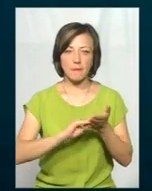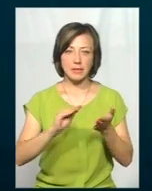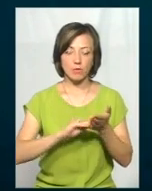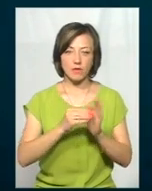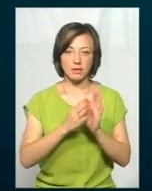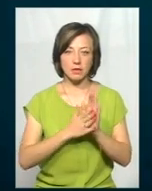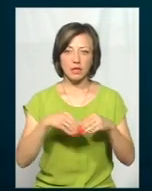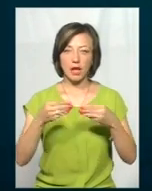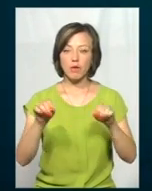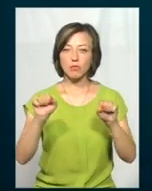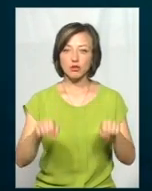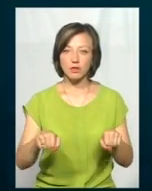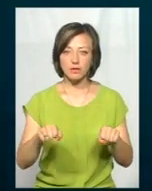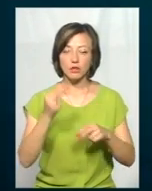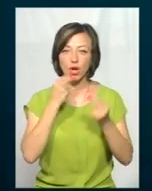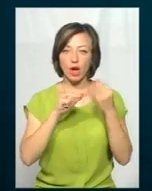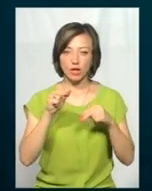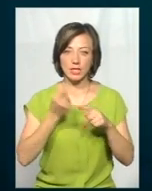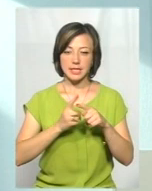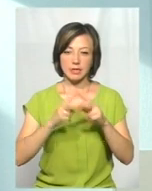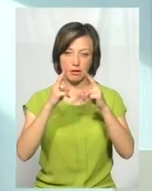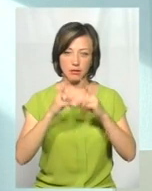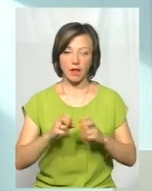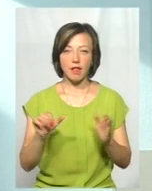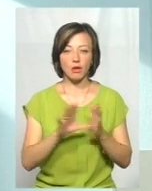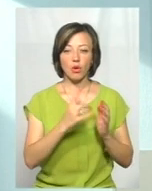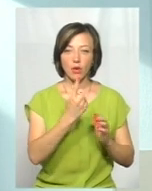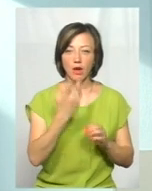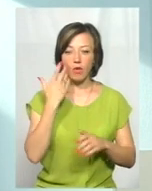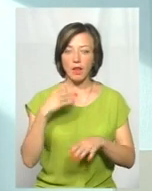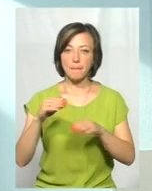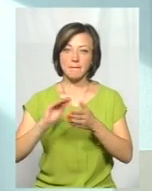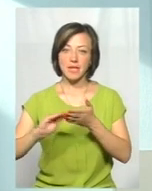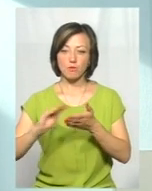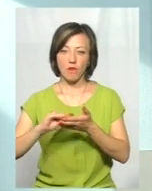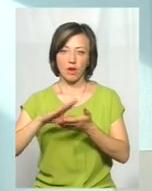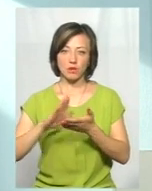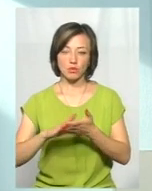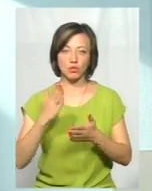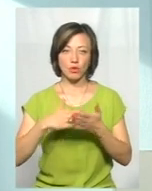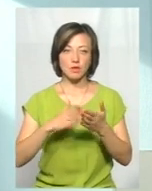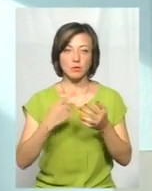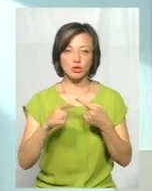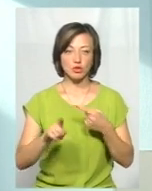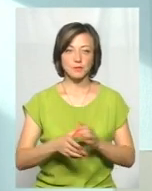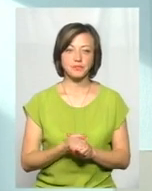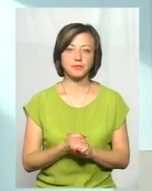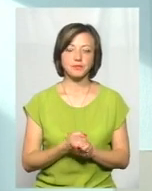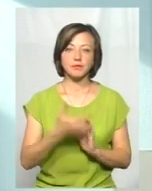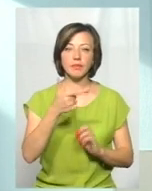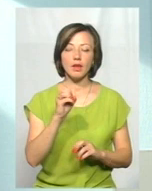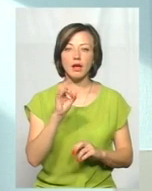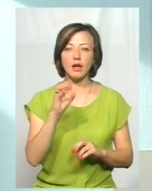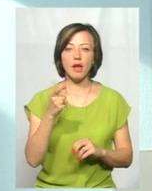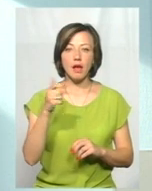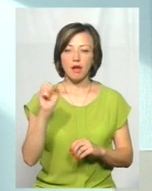що вона дає можливість краще відстежити. Електронна – це одне, коли письмово депутат реєструється – це це зовсім інше. Олександр Грегов відвідав